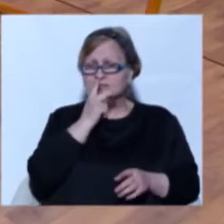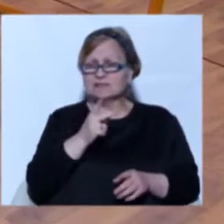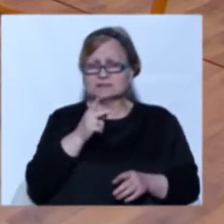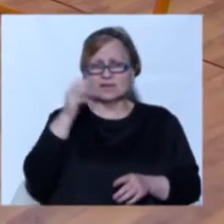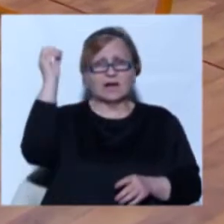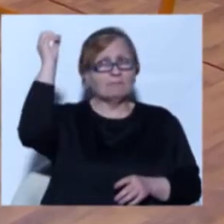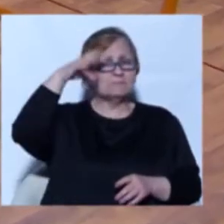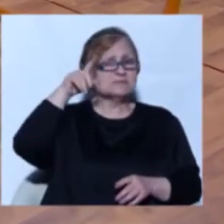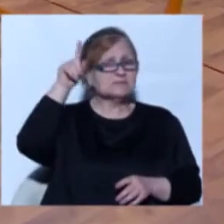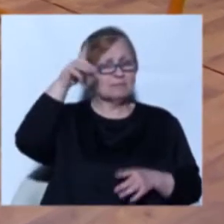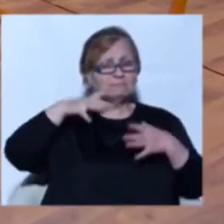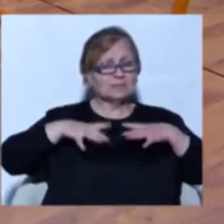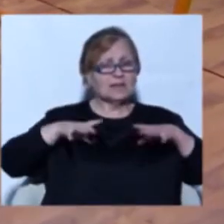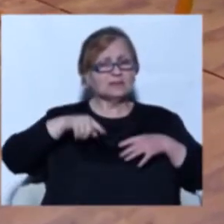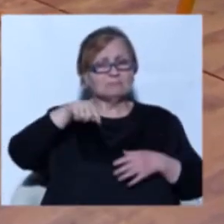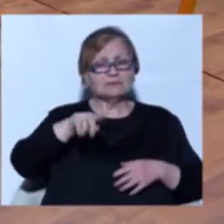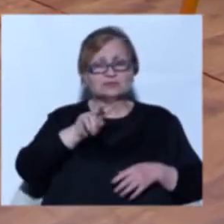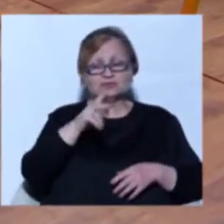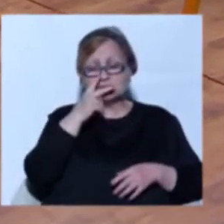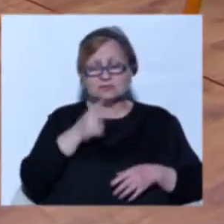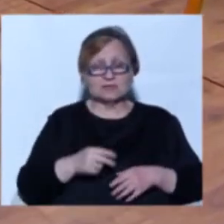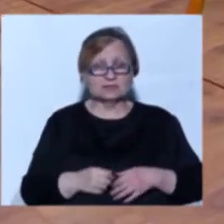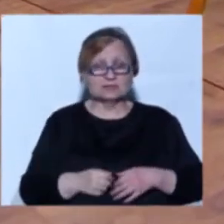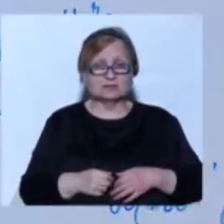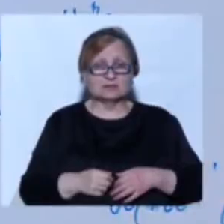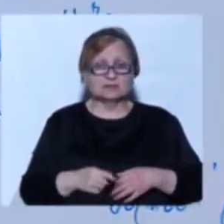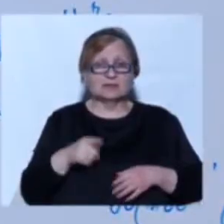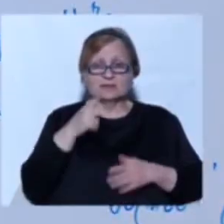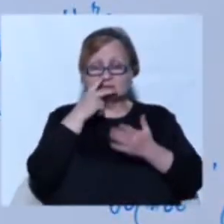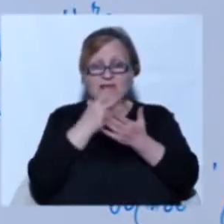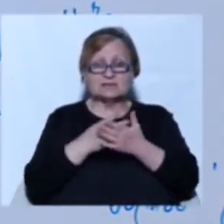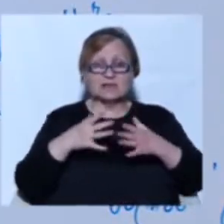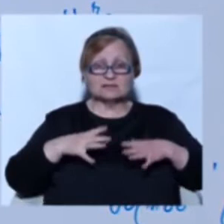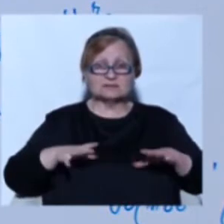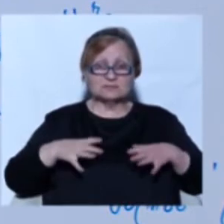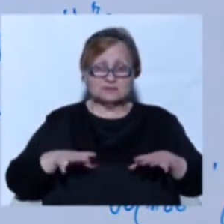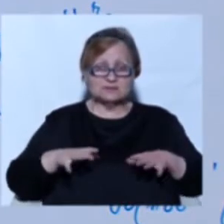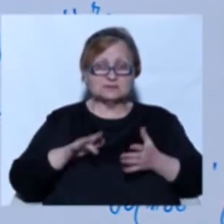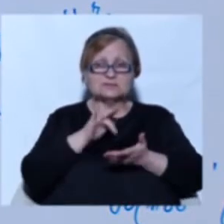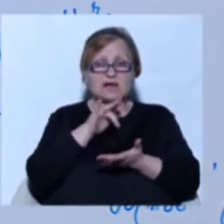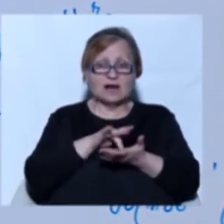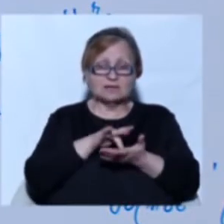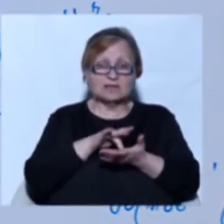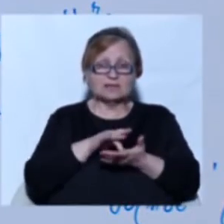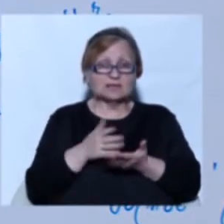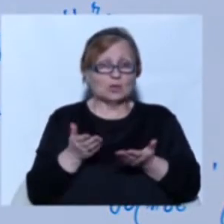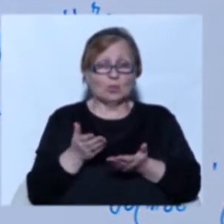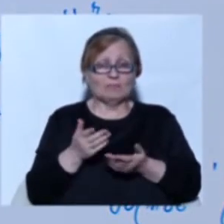თბილისში? Მან დაინახა თბილისი, დაინახა ქალაქი, რომელიც